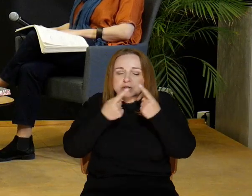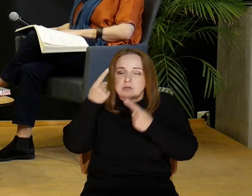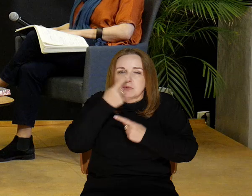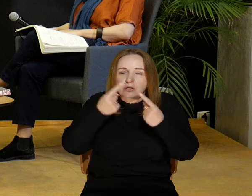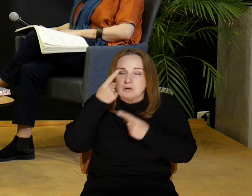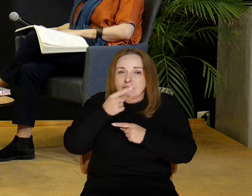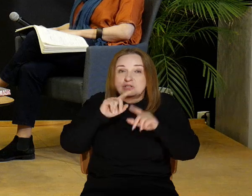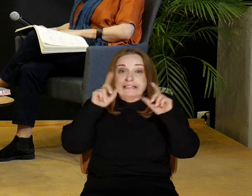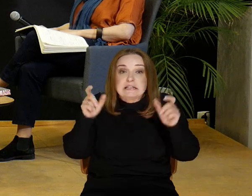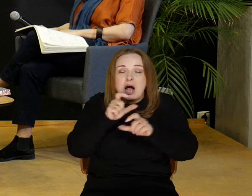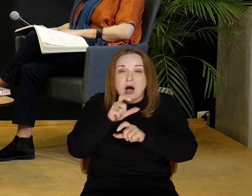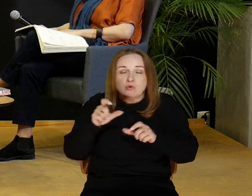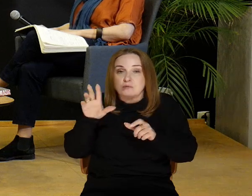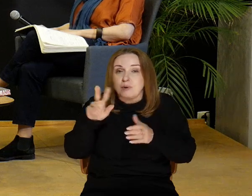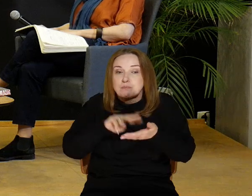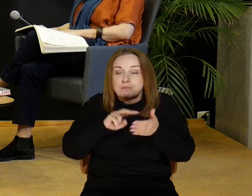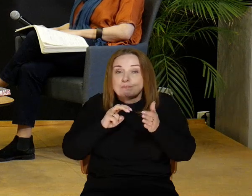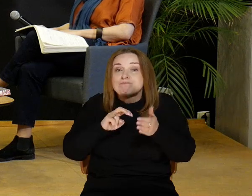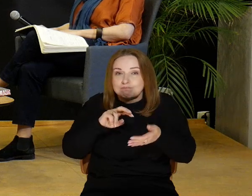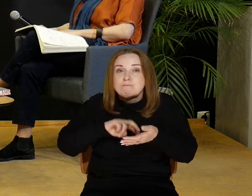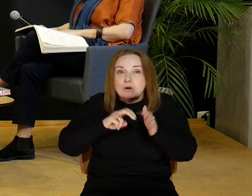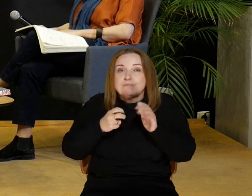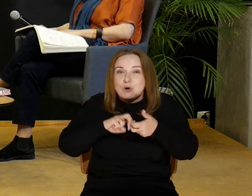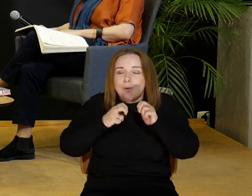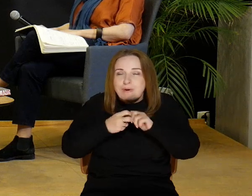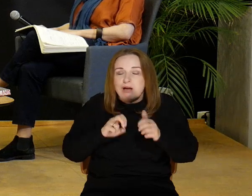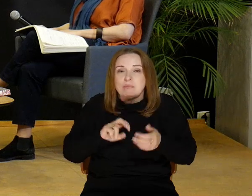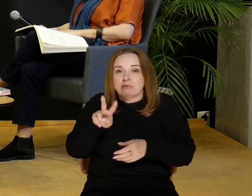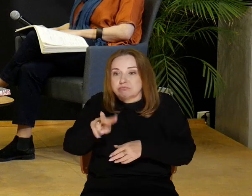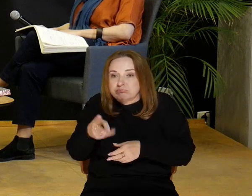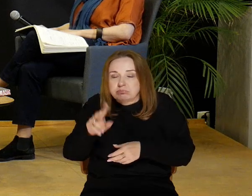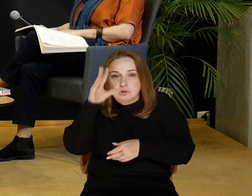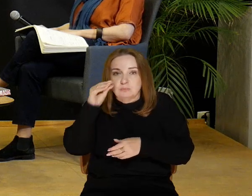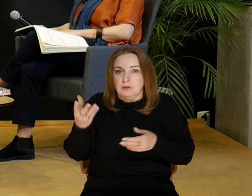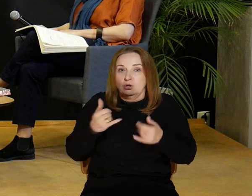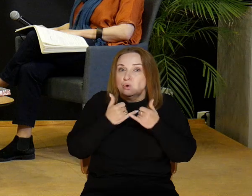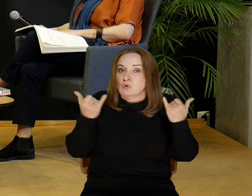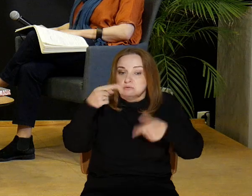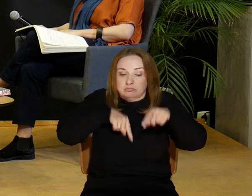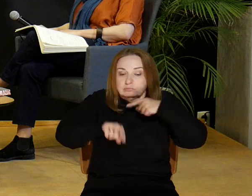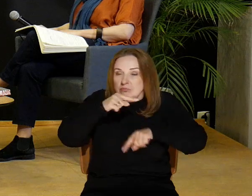właśnie te intruzywne myśli, no, typowe objawy PTSD. Czy na przykład inne objawy, o których pisze też w czystce